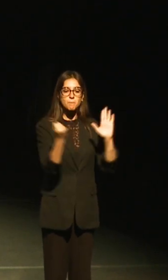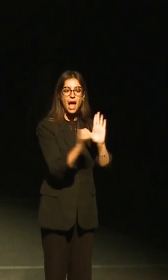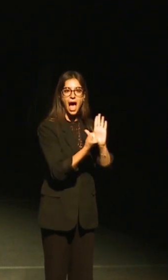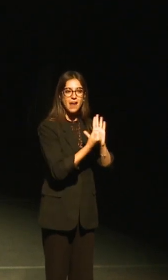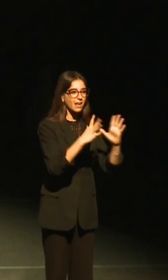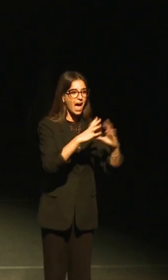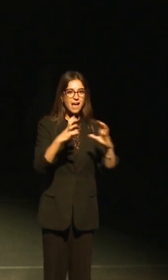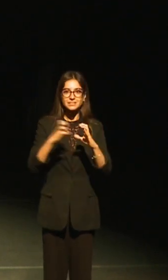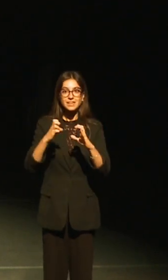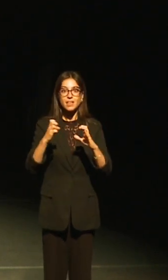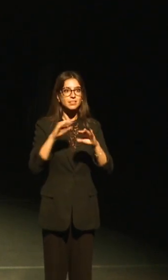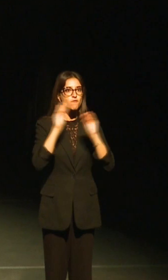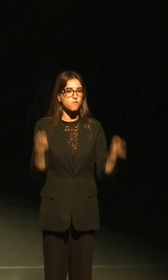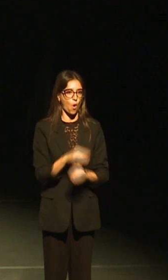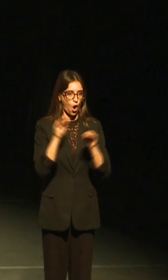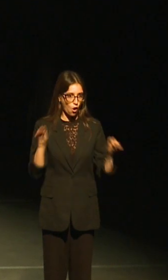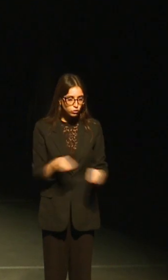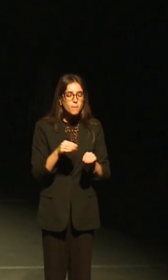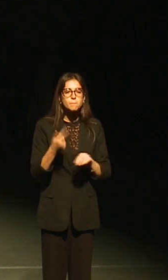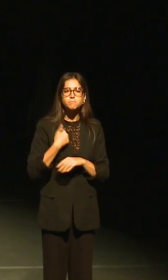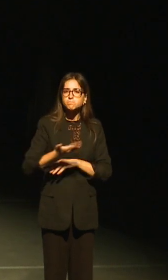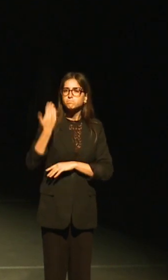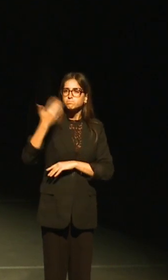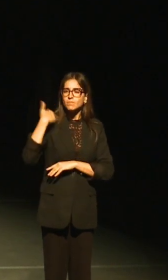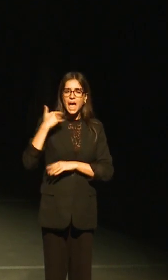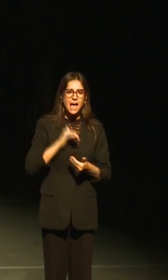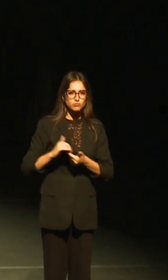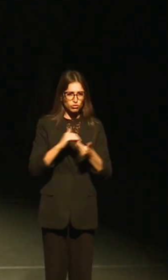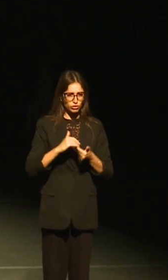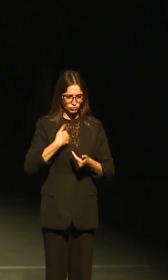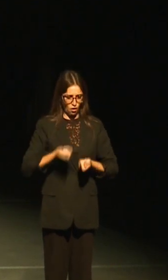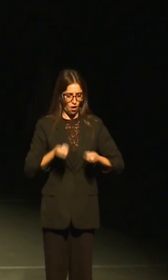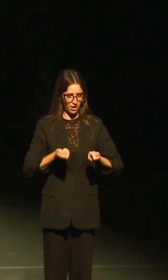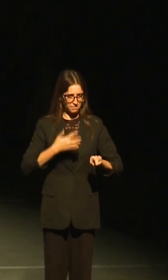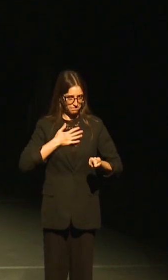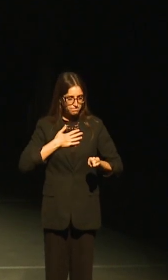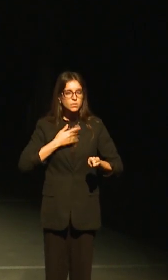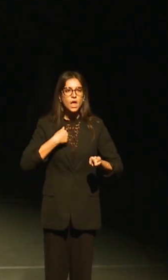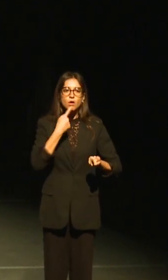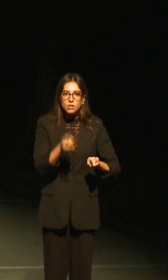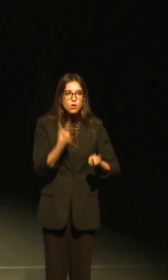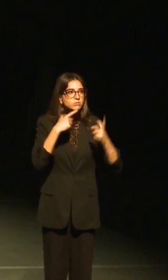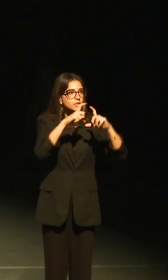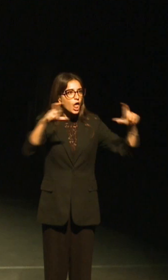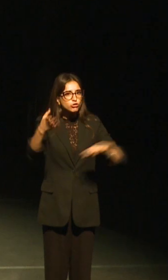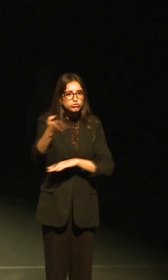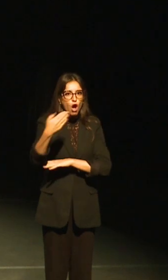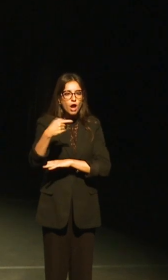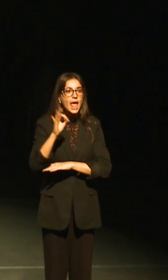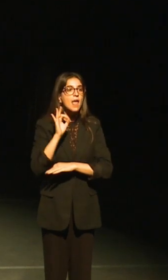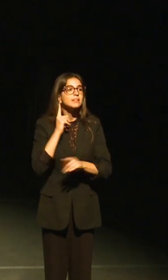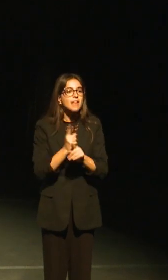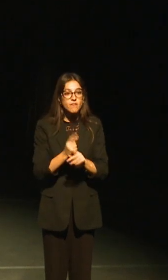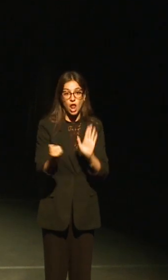io all'epoca gestivo ancora io l'associazione dissi che o li mettevamo tutti o non ne mettevamo nessuno